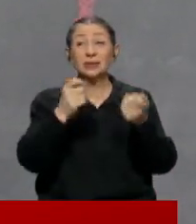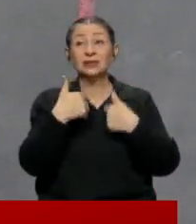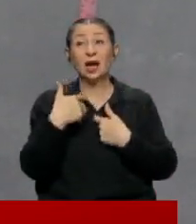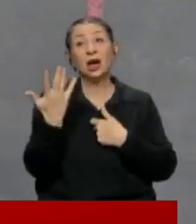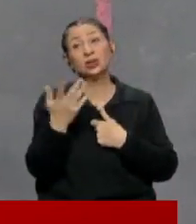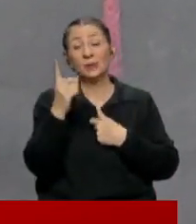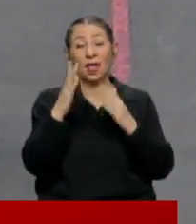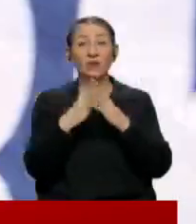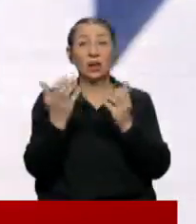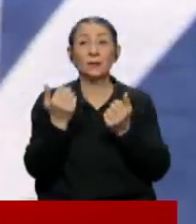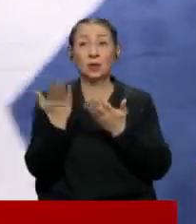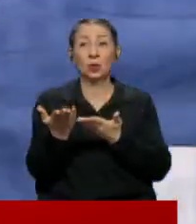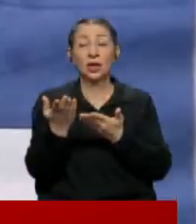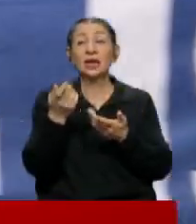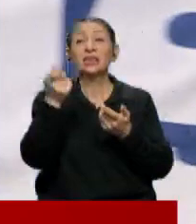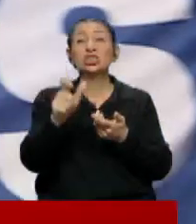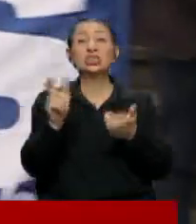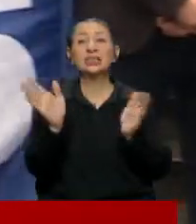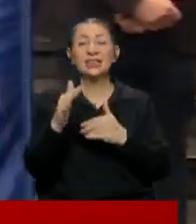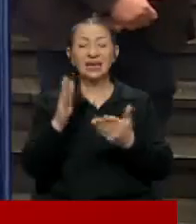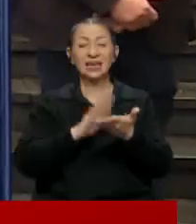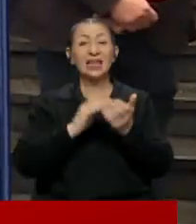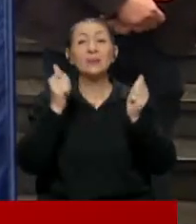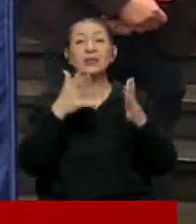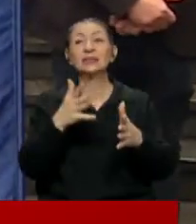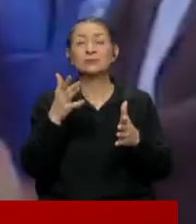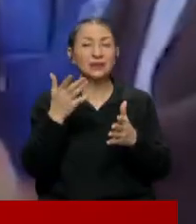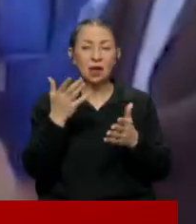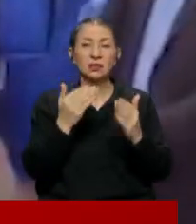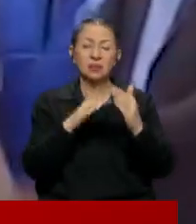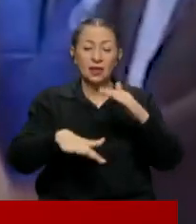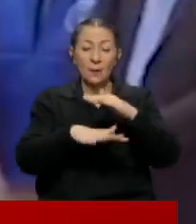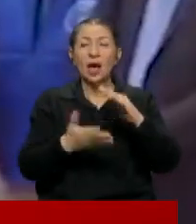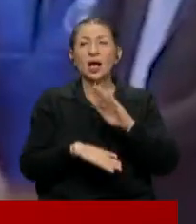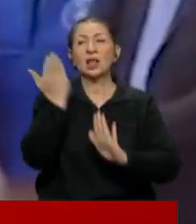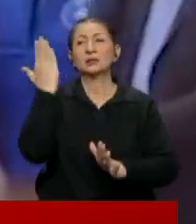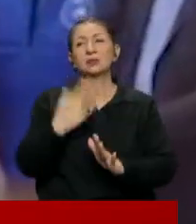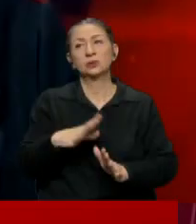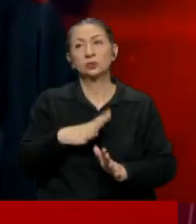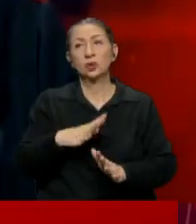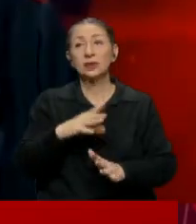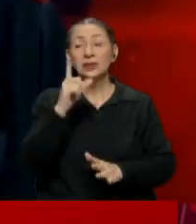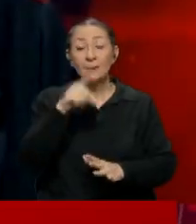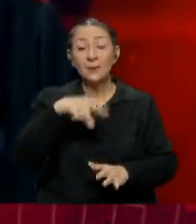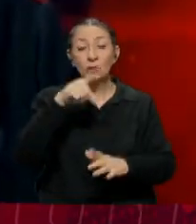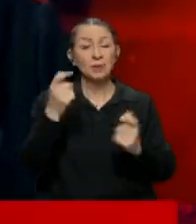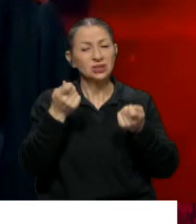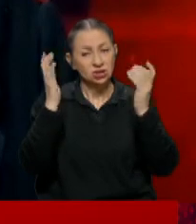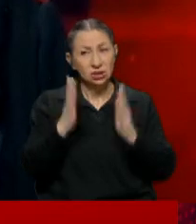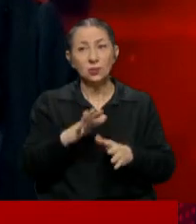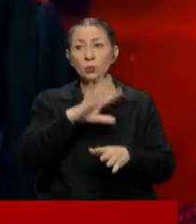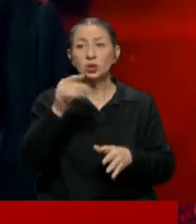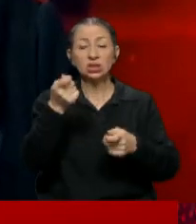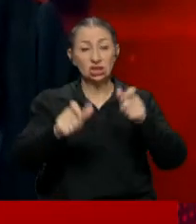tazminatıyla ancak bir ev alabiliyor. İşçi sendikaları kıdem tazminatında tavanın kaldırılmasını istiyor. Tek bir gün bile çalışsa